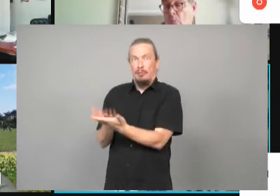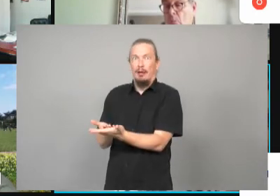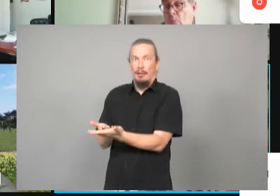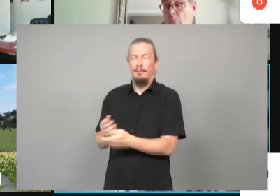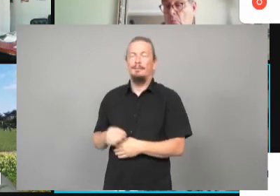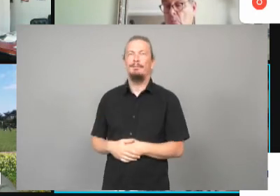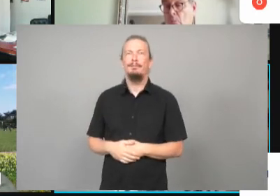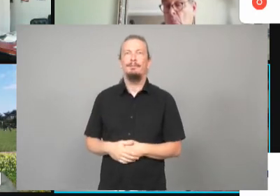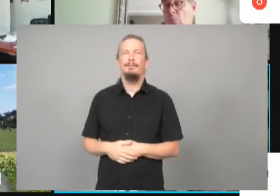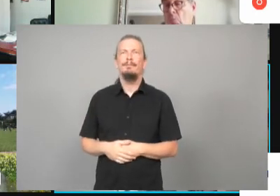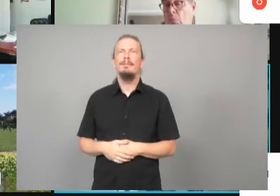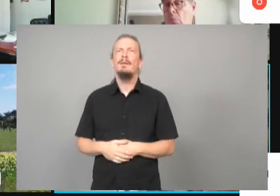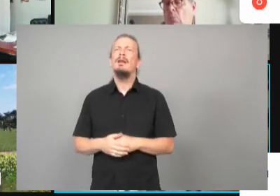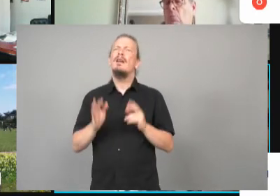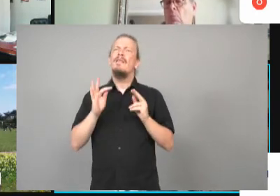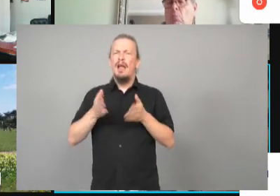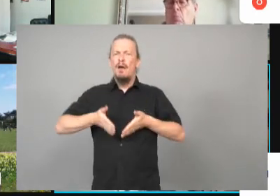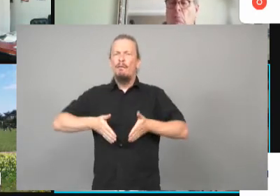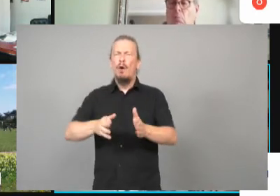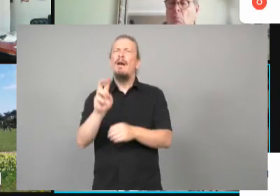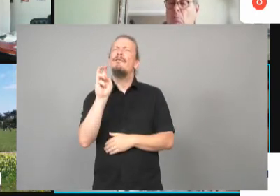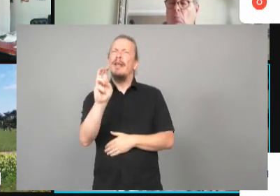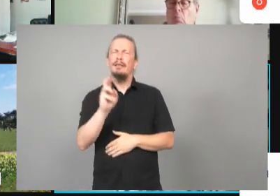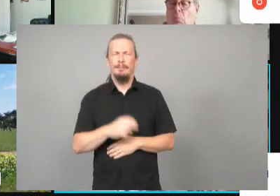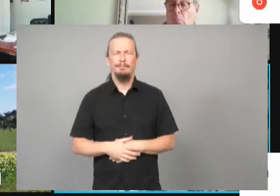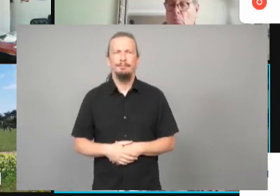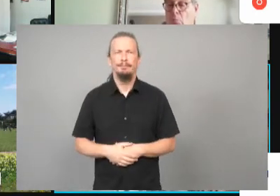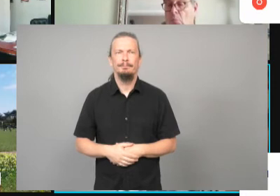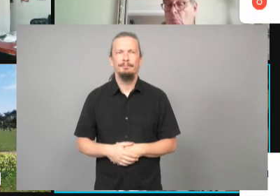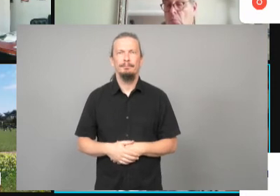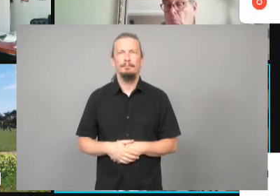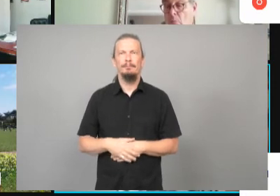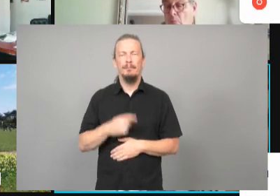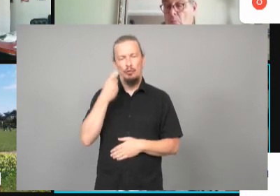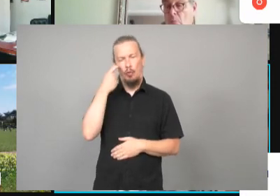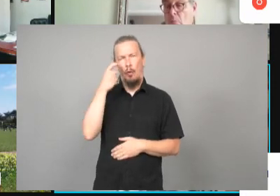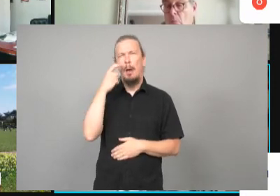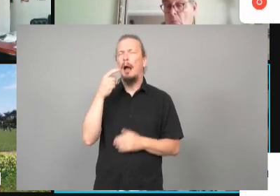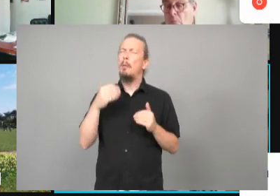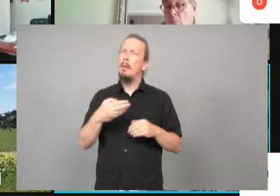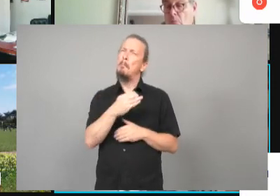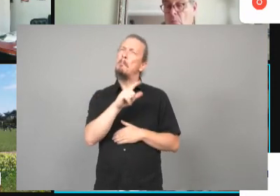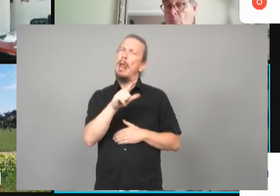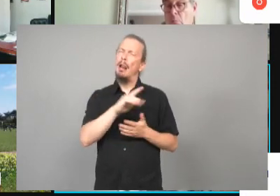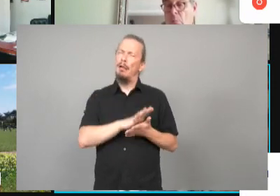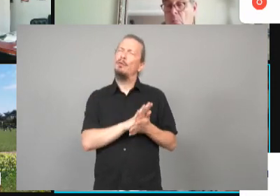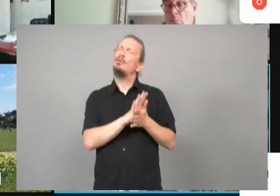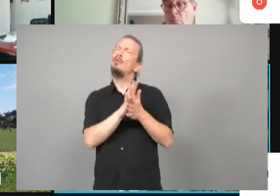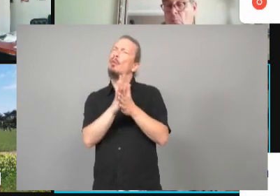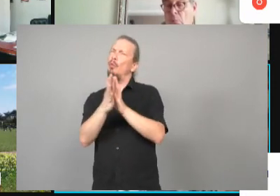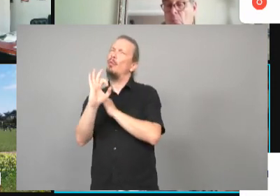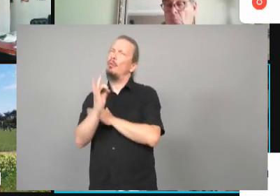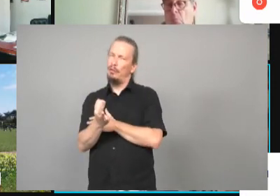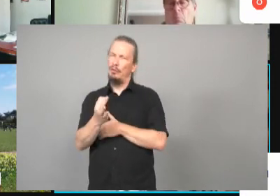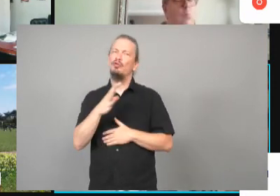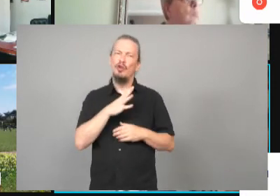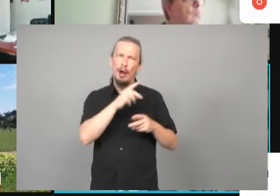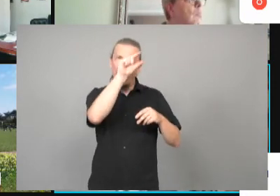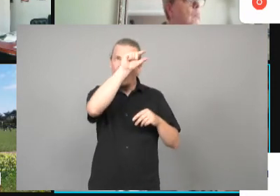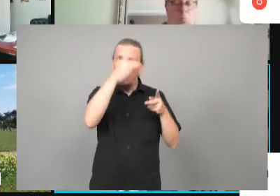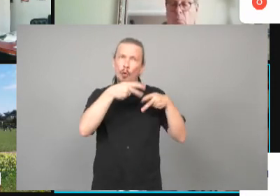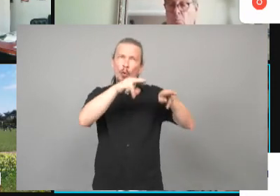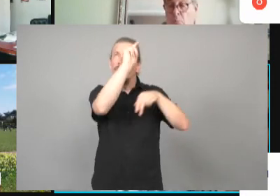voitures. N'oublions pas que l'électromobilité la plus usitée aujourd'hui, c'est l'usage des trottinettes et des vélos à assistance